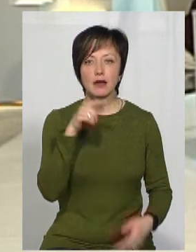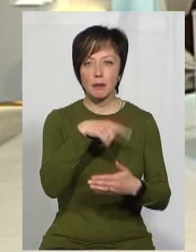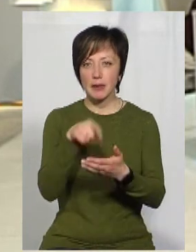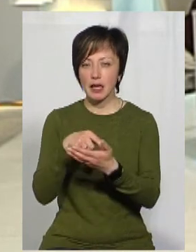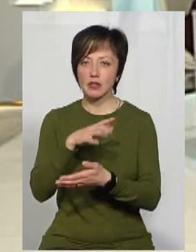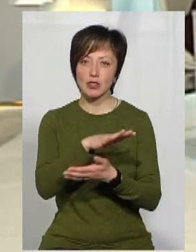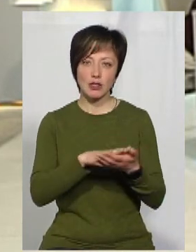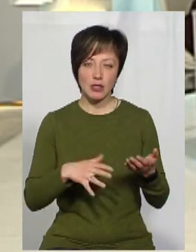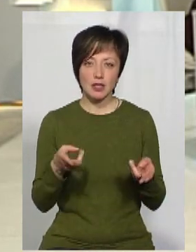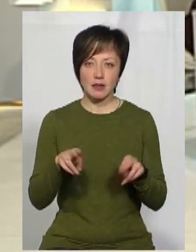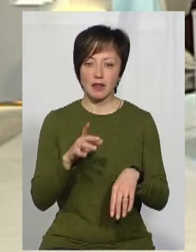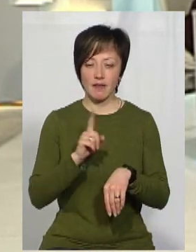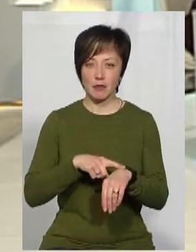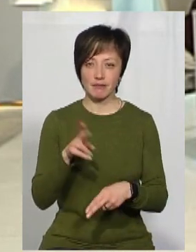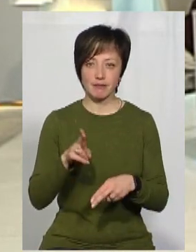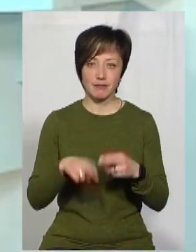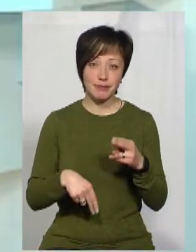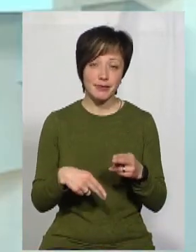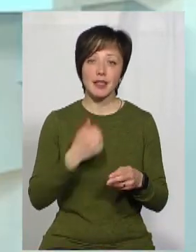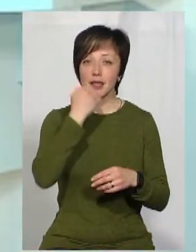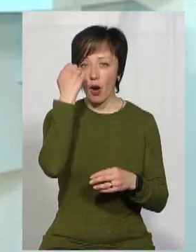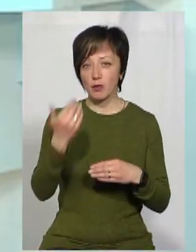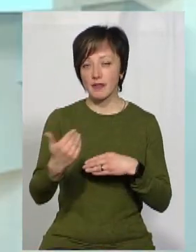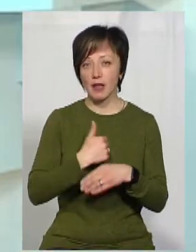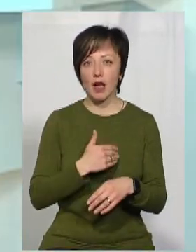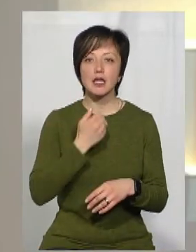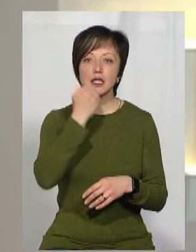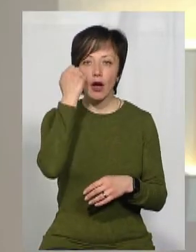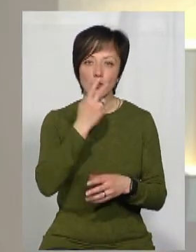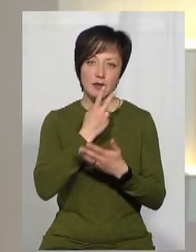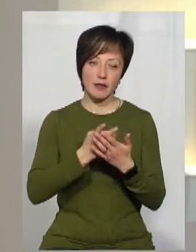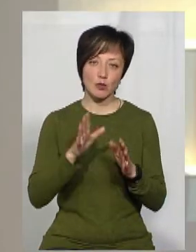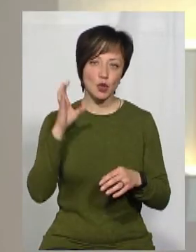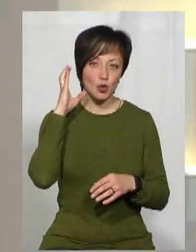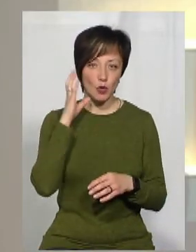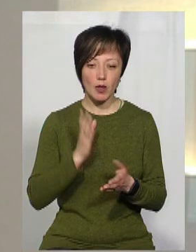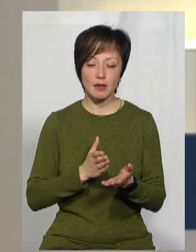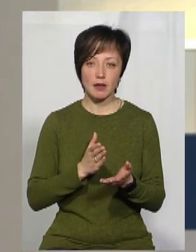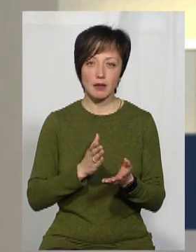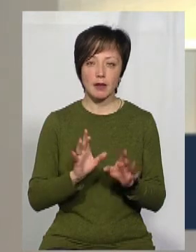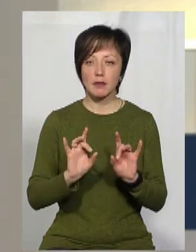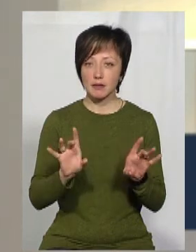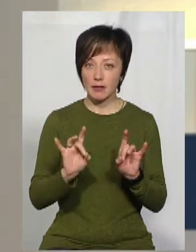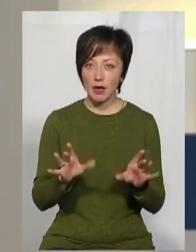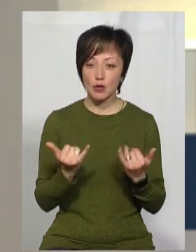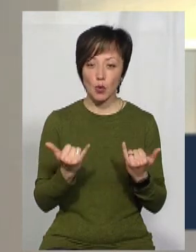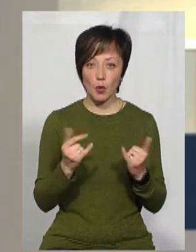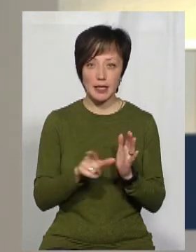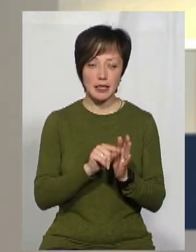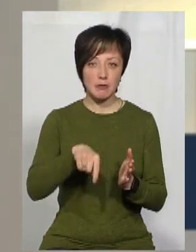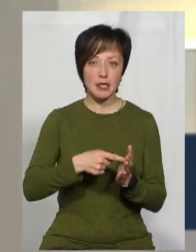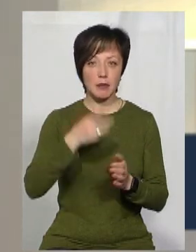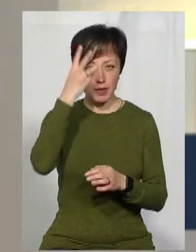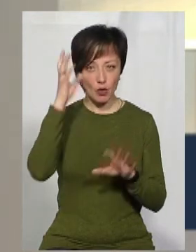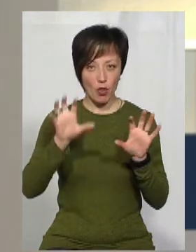ще залишається, але час уже ми вичерпали свій. Дякую вам, що завітали. Дякую всім, хто дивився і буде слухати радіоверсію. Ми сьогодні з Хмельницьким